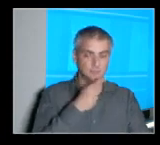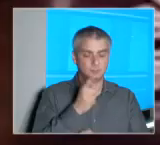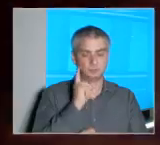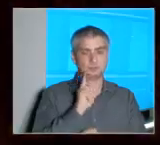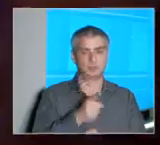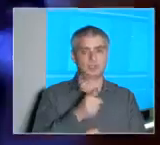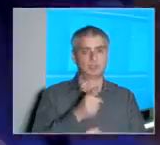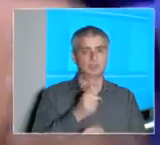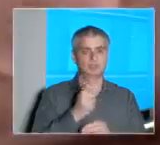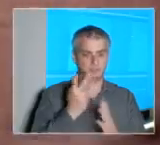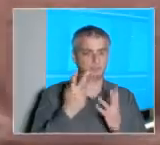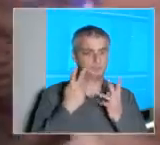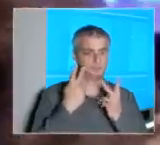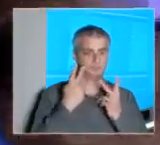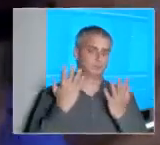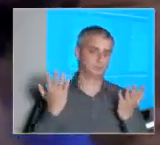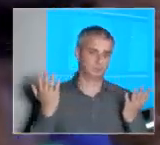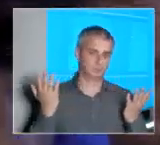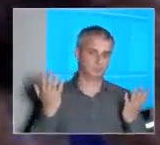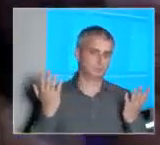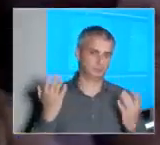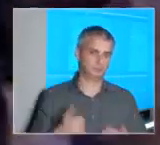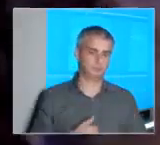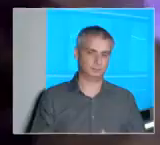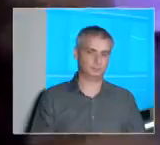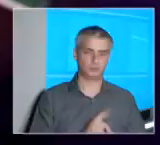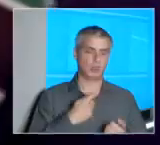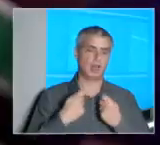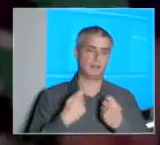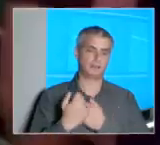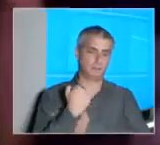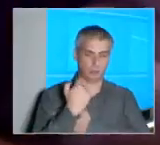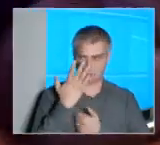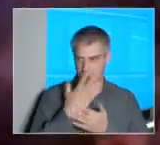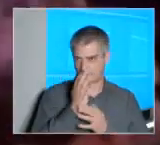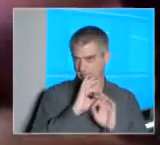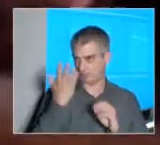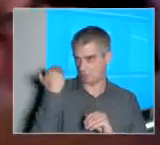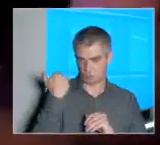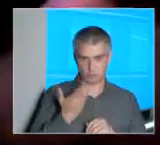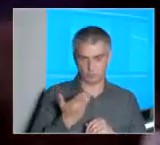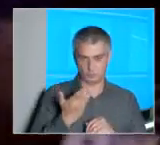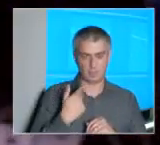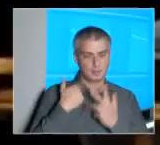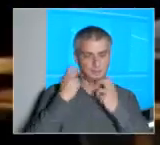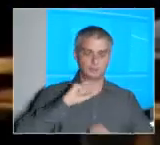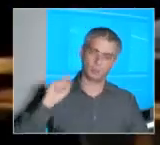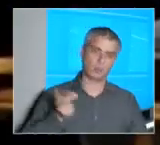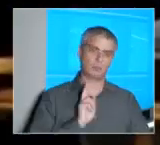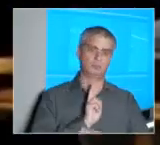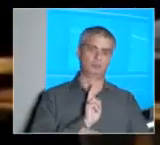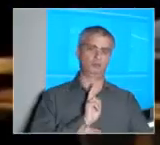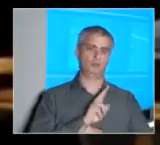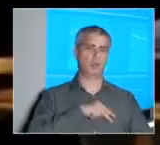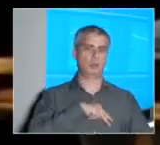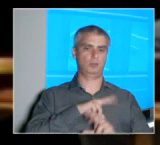שראוי שיחשב את צעדיו בצורה כזו שלא תבזבז קולות. הצטיינו בזה במערכה הקודמת, אני מצפה מכולם לנהוג באותה